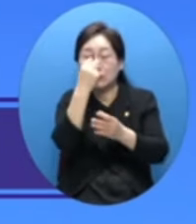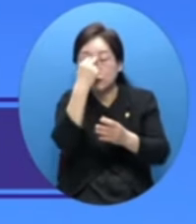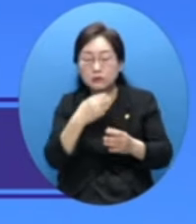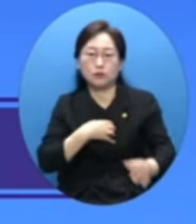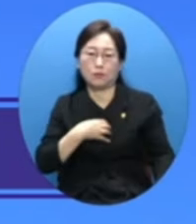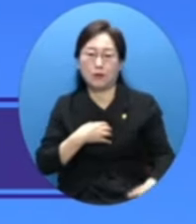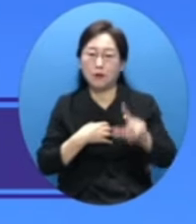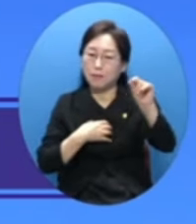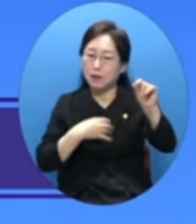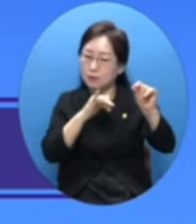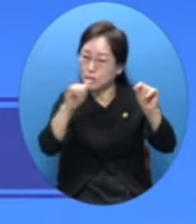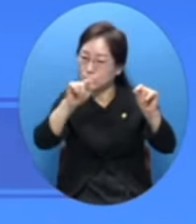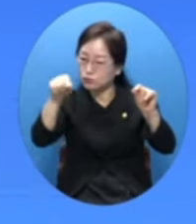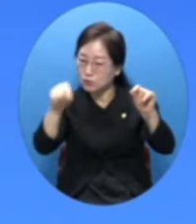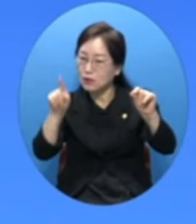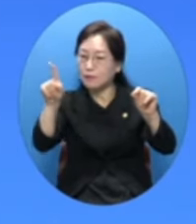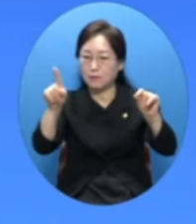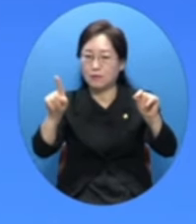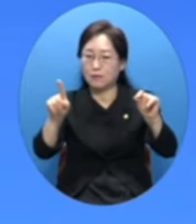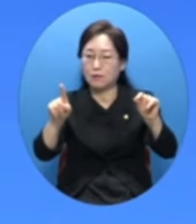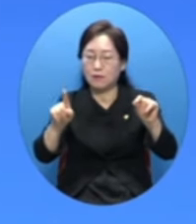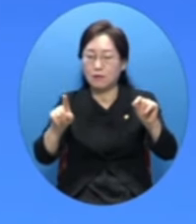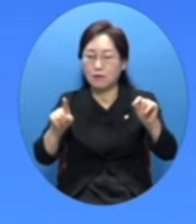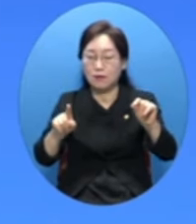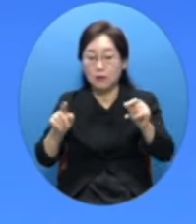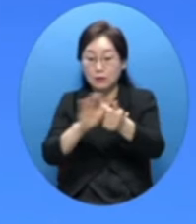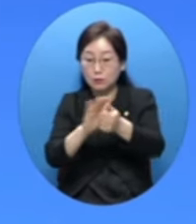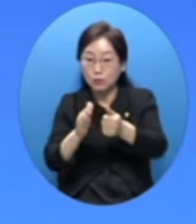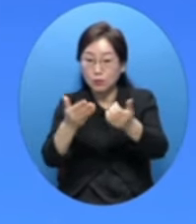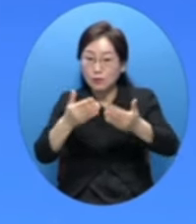있어서 그 치료 못 받으면